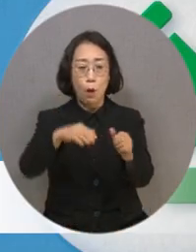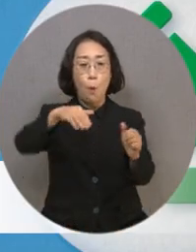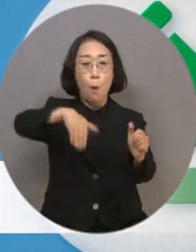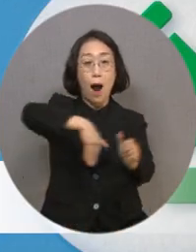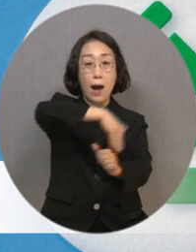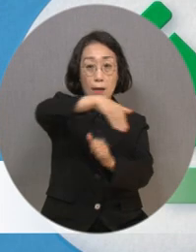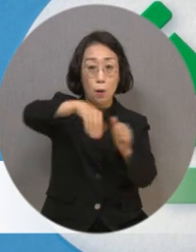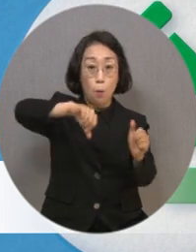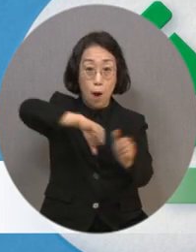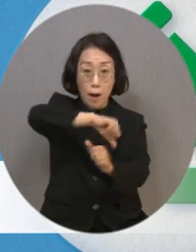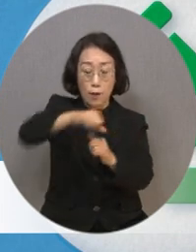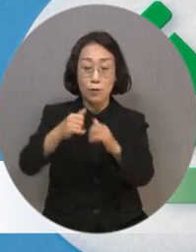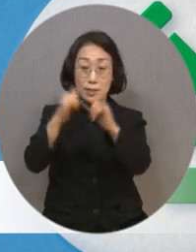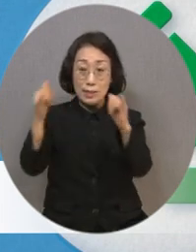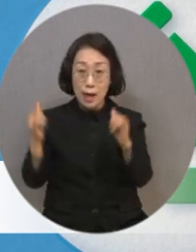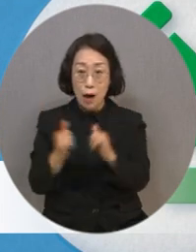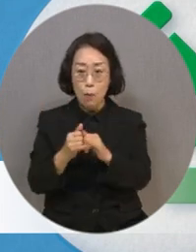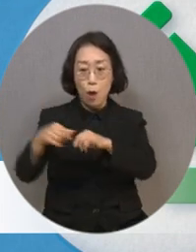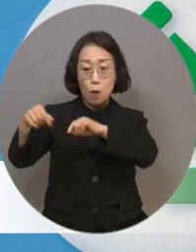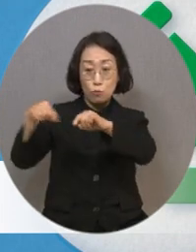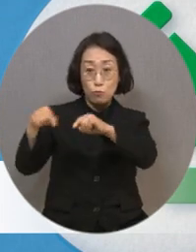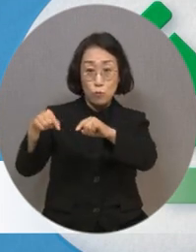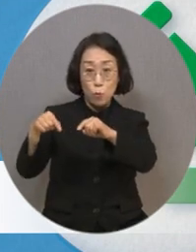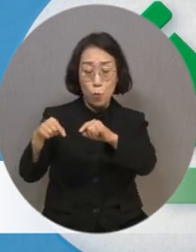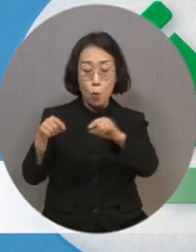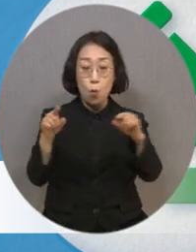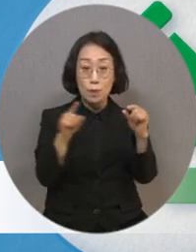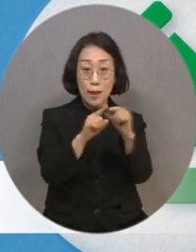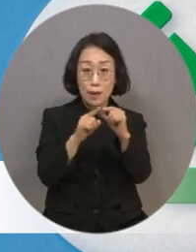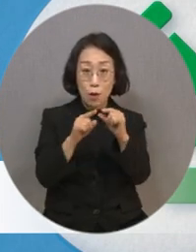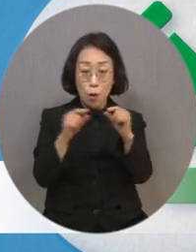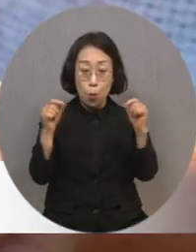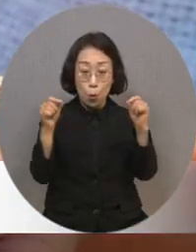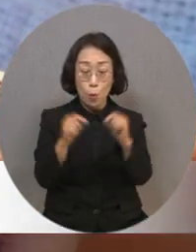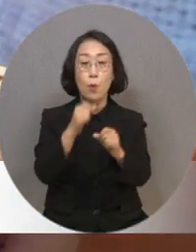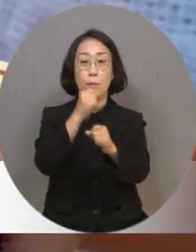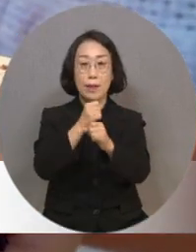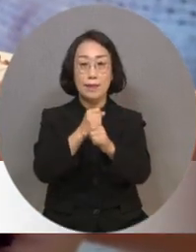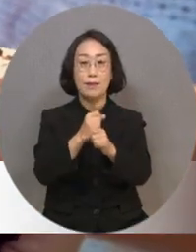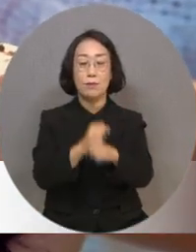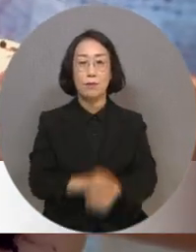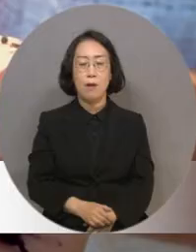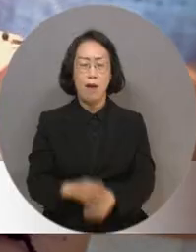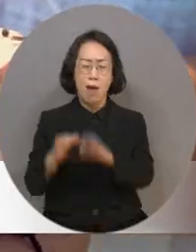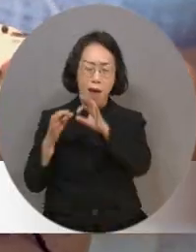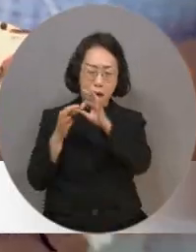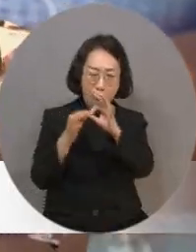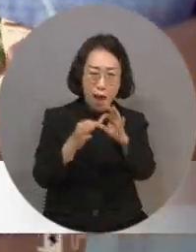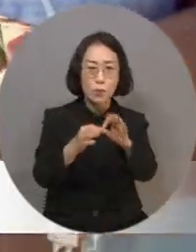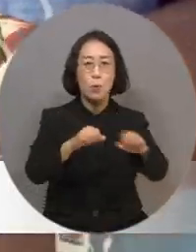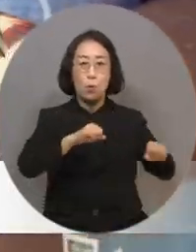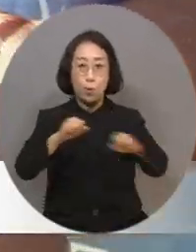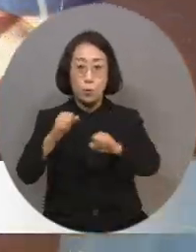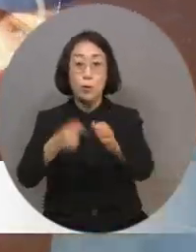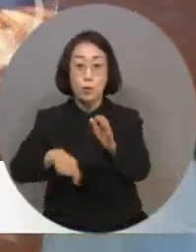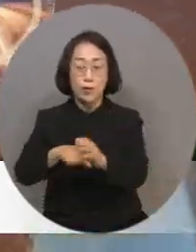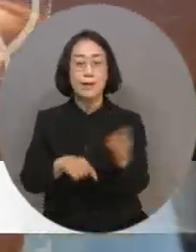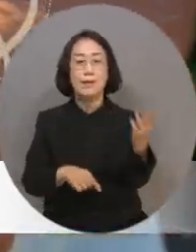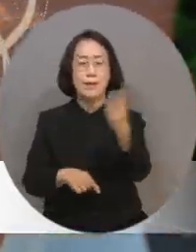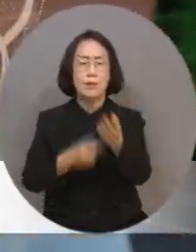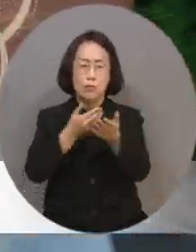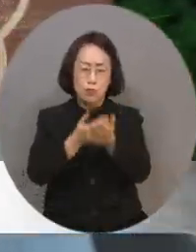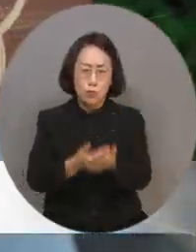사회, 지배구조의 영문척 글자를 조합한 단어로 지속 가능성을 달성하기 위한 세 가지